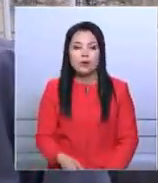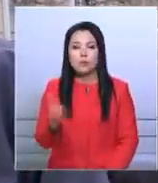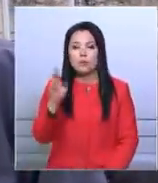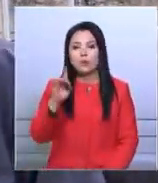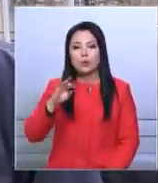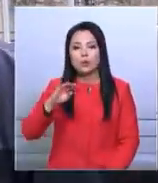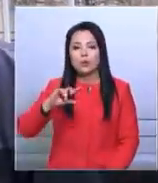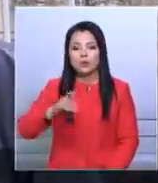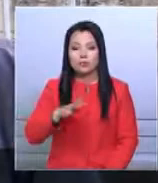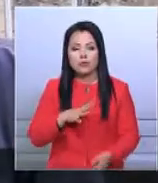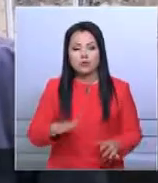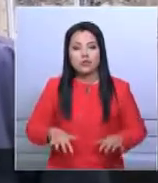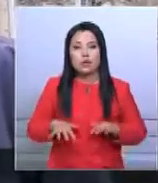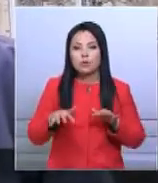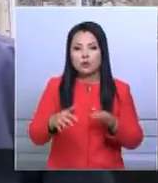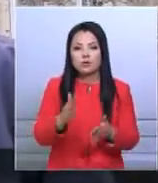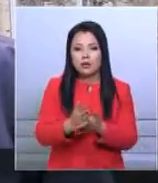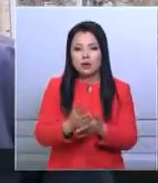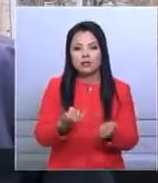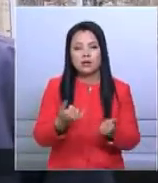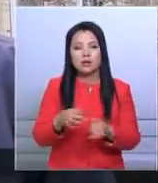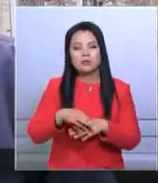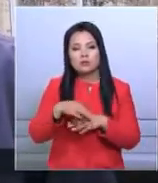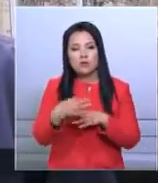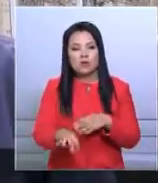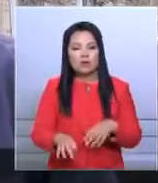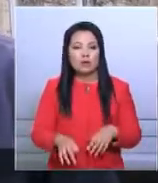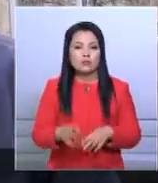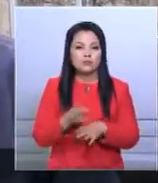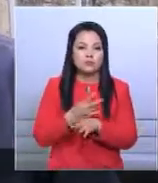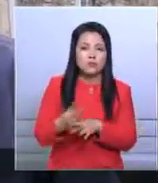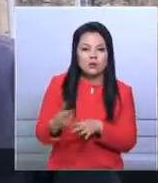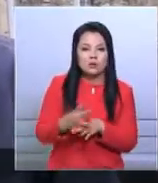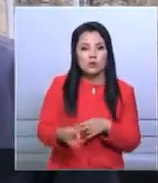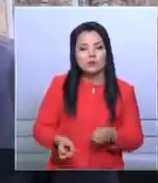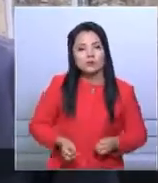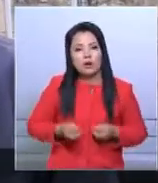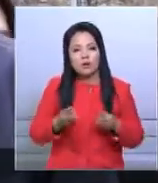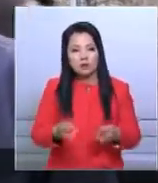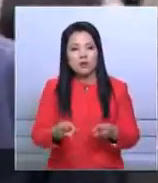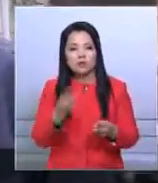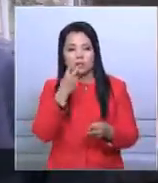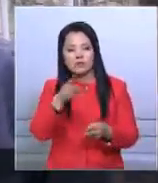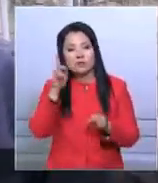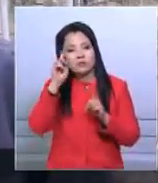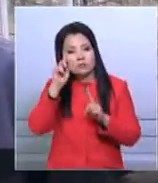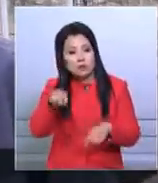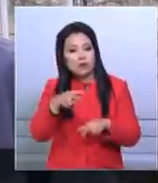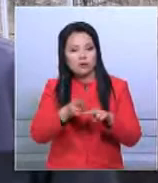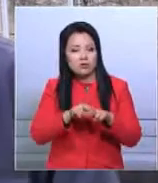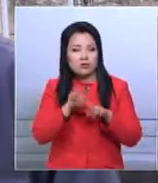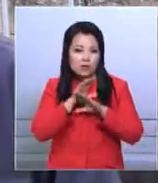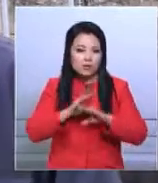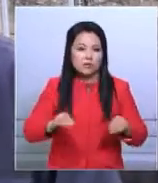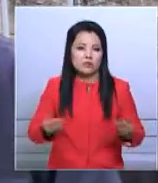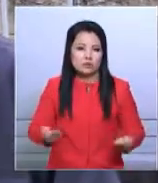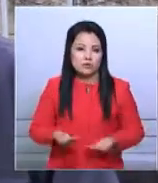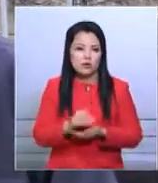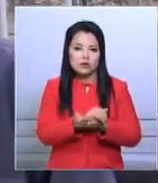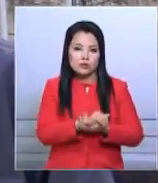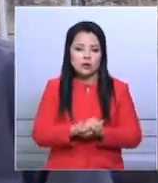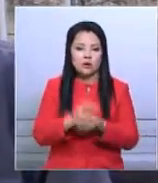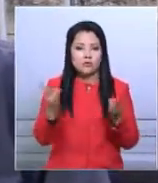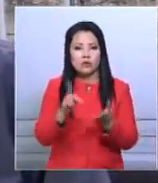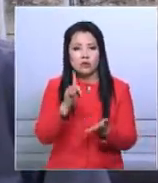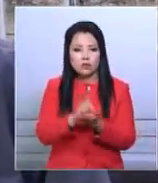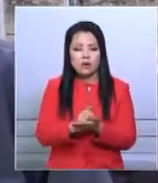Брюссельдегі шабуылдардан кейін нәсілшілдік пен зорлық-зомбылыққа қарсы халықтың бірігіп отырған аса маңызды. Өйткені кейбіреулер бұл жағдайды